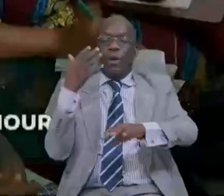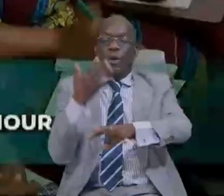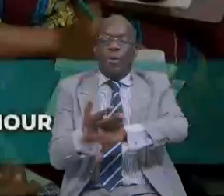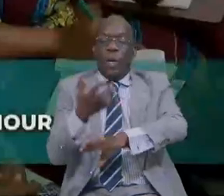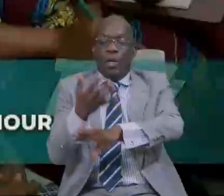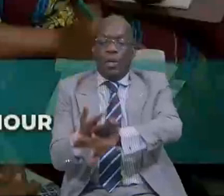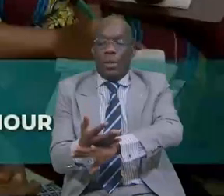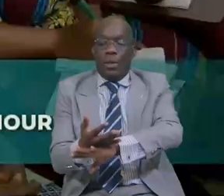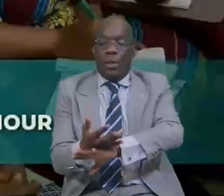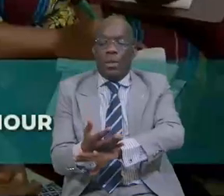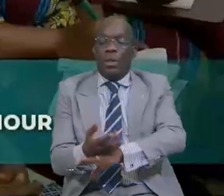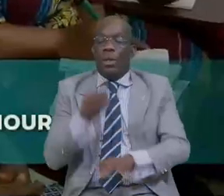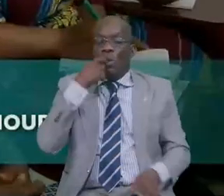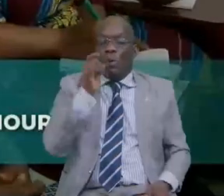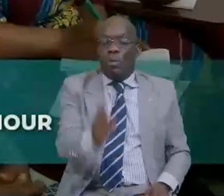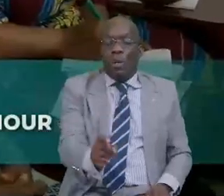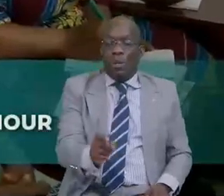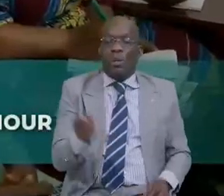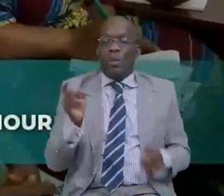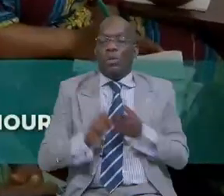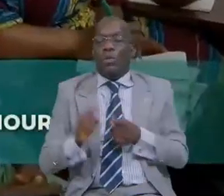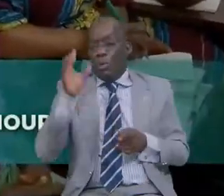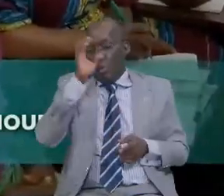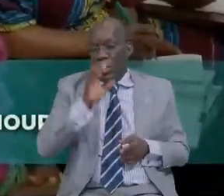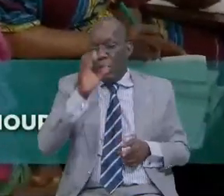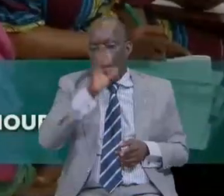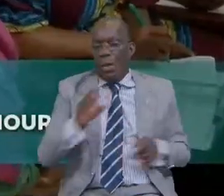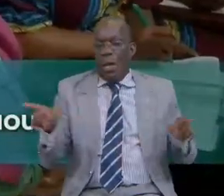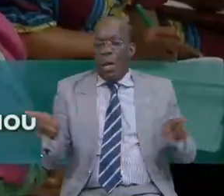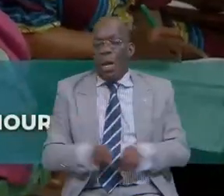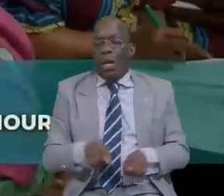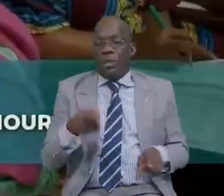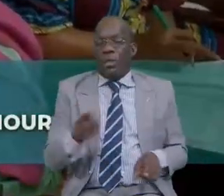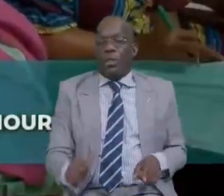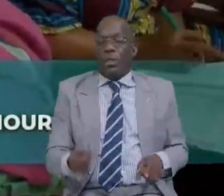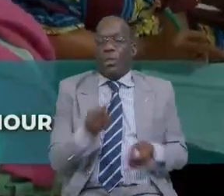la commission contraignante de chercher comme le sauveur.